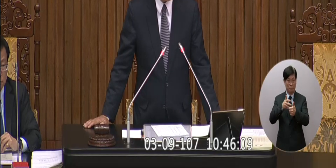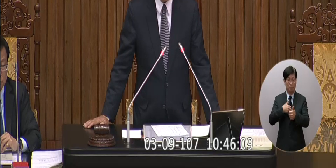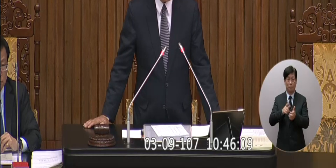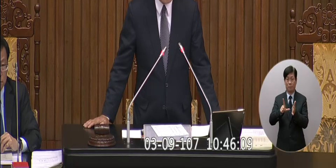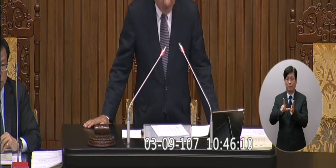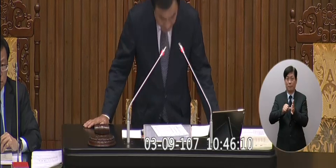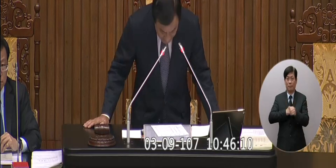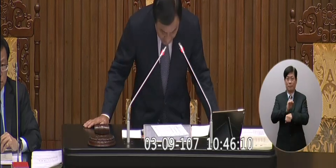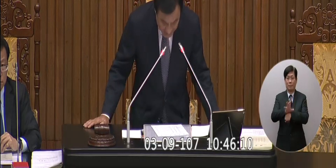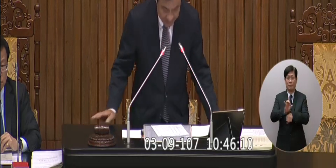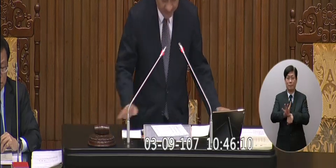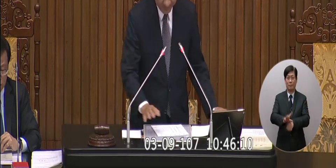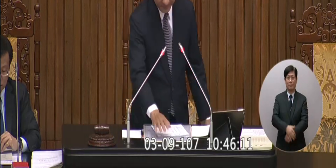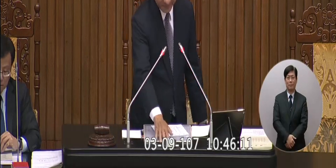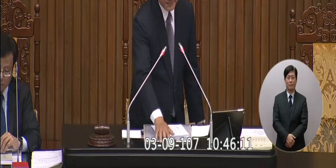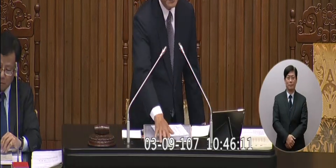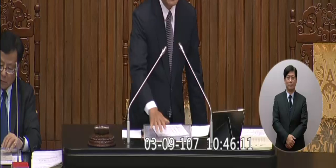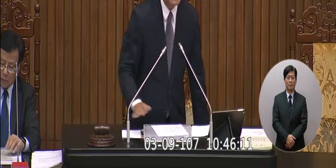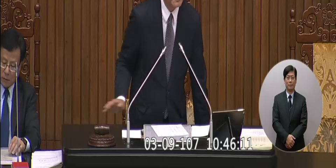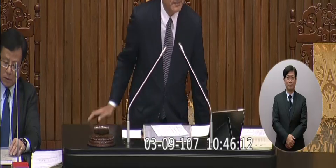询答时间15分钟。